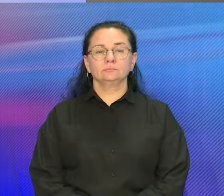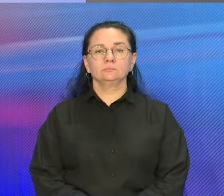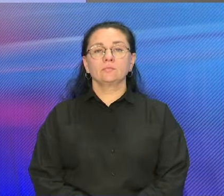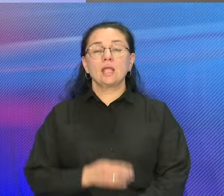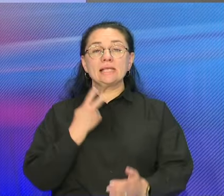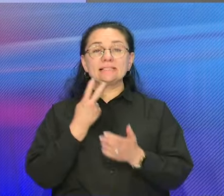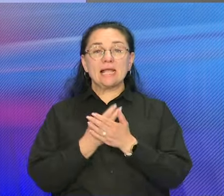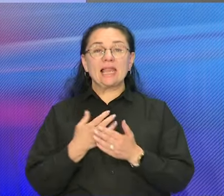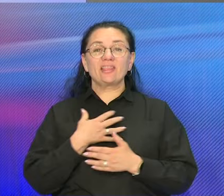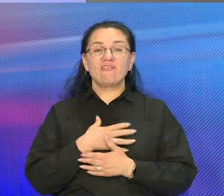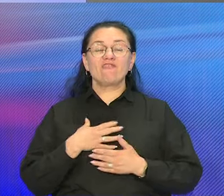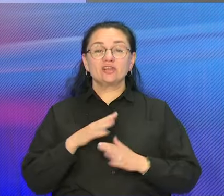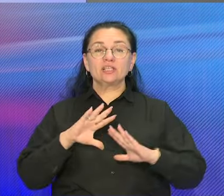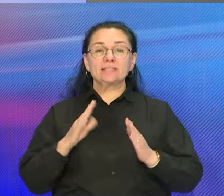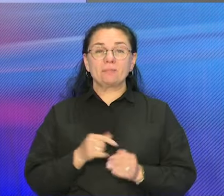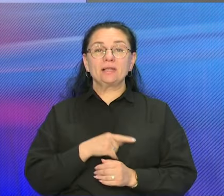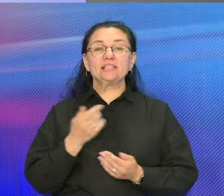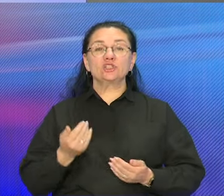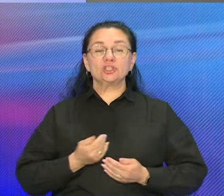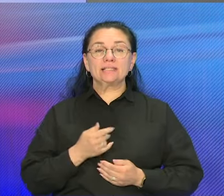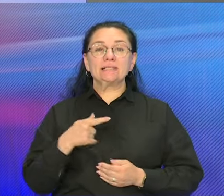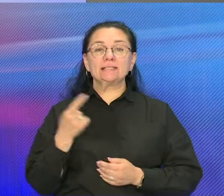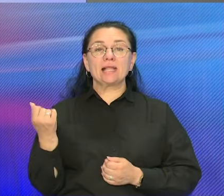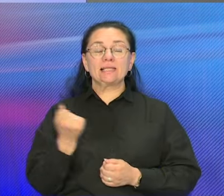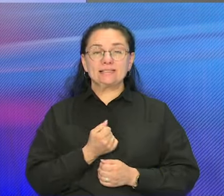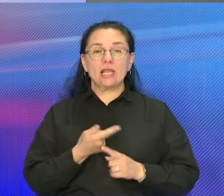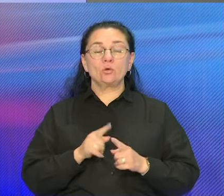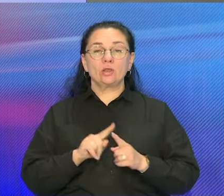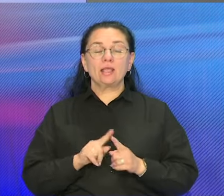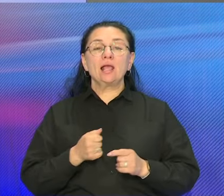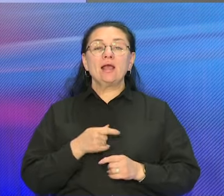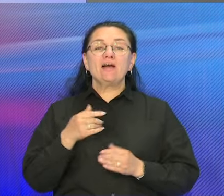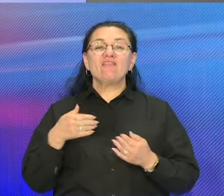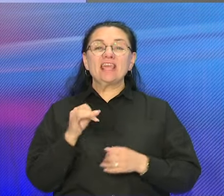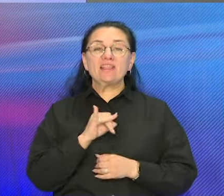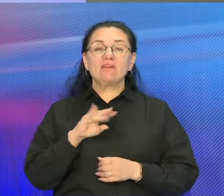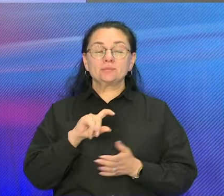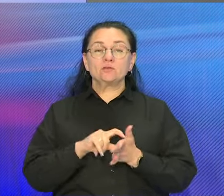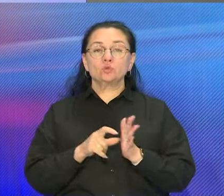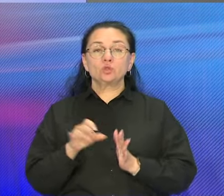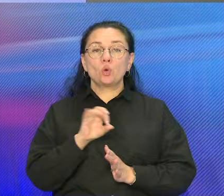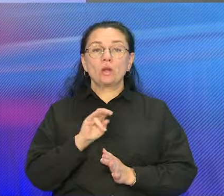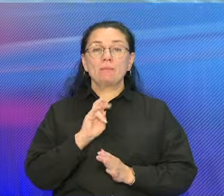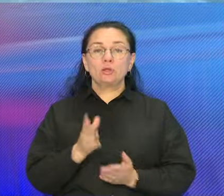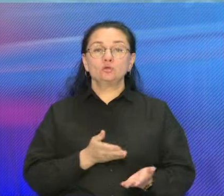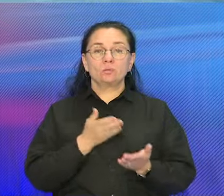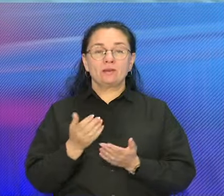ЗАГЛЯДАМ ГАЛОВНЫХ ПАДЕЙЖИТЬЯ РЕГИЁНА ЗА ТЫДЕНЬ ВЫПУСК ИНФОЭКСПРЕСУ СТУДИЮ ВОЛЬГА ПЕЛЯНШУК ВИТАЮ ВАС